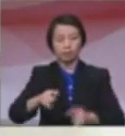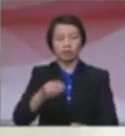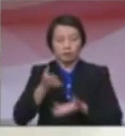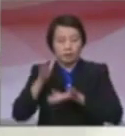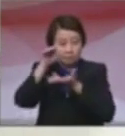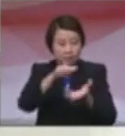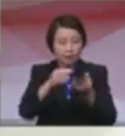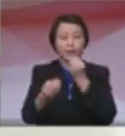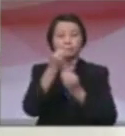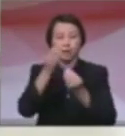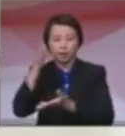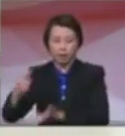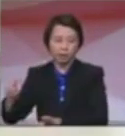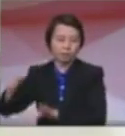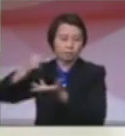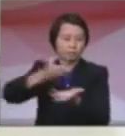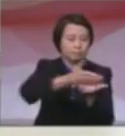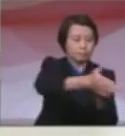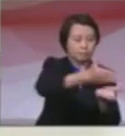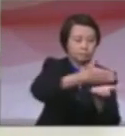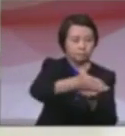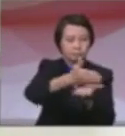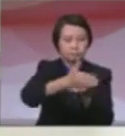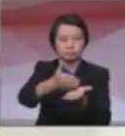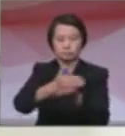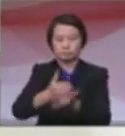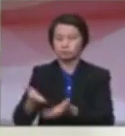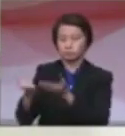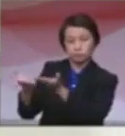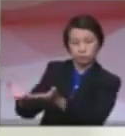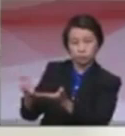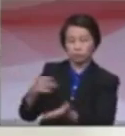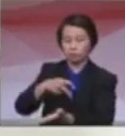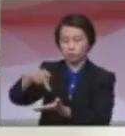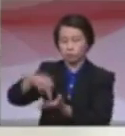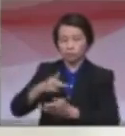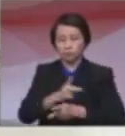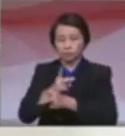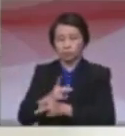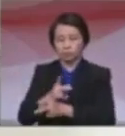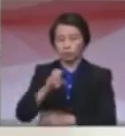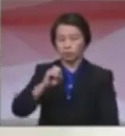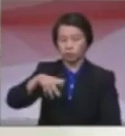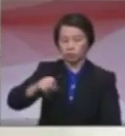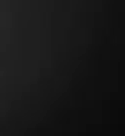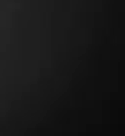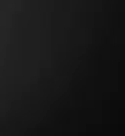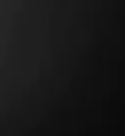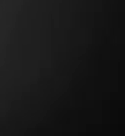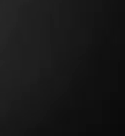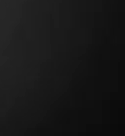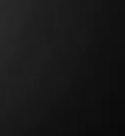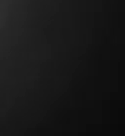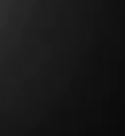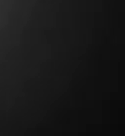akan dianggihkan dan dikoordinasikan oleh Pusat Kawalan Operasi Bencana Negeri.